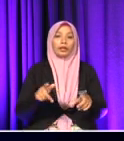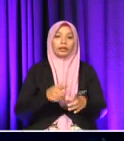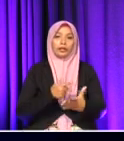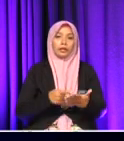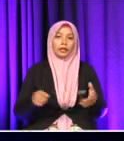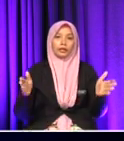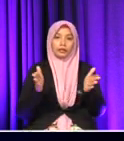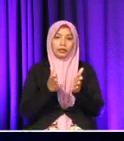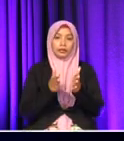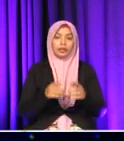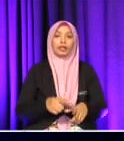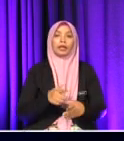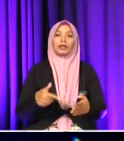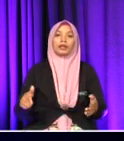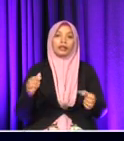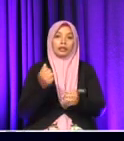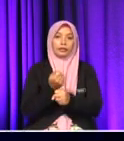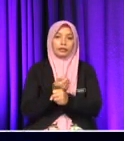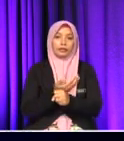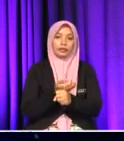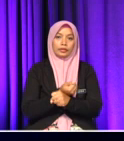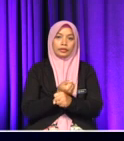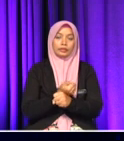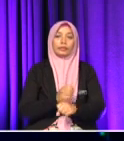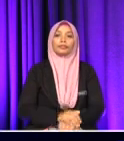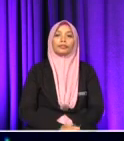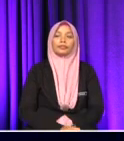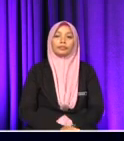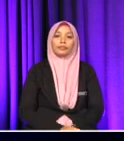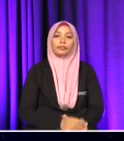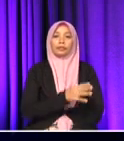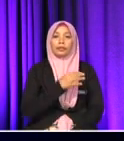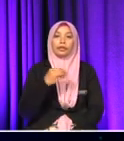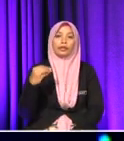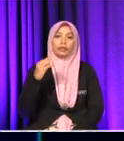langkah-langkah kasar dan yang keempat belum membuatlah kalian konferensif